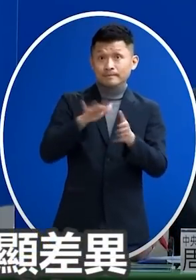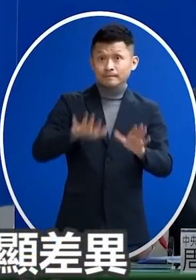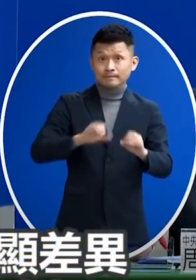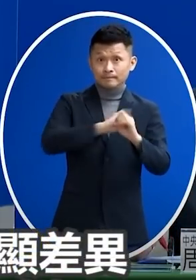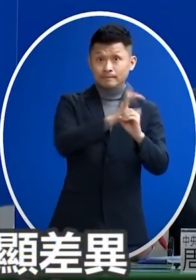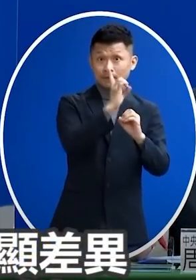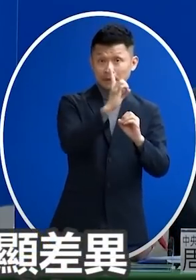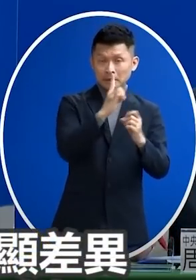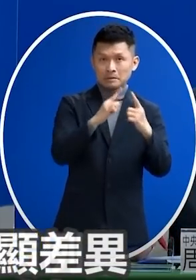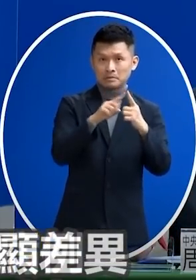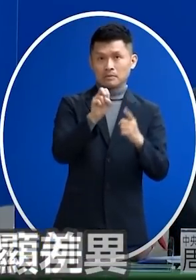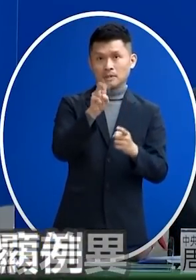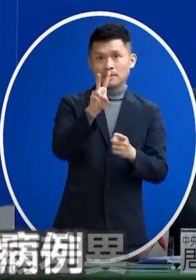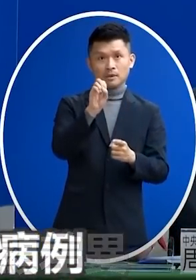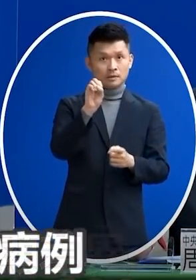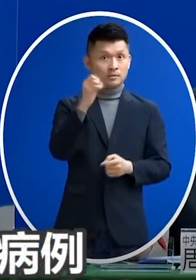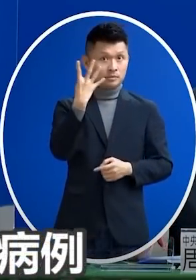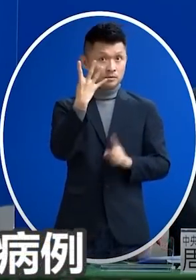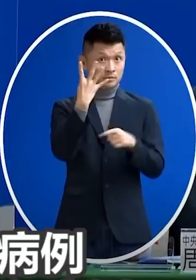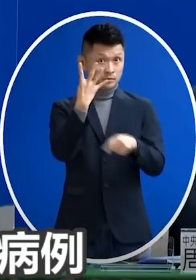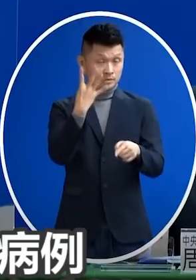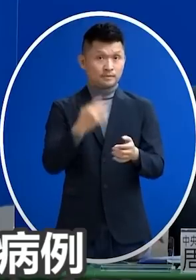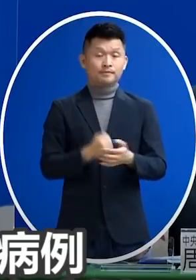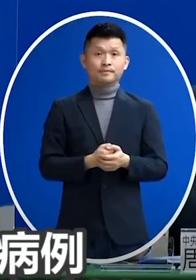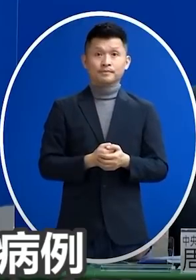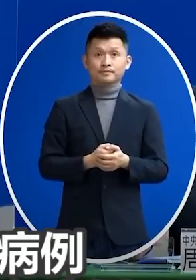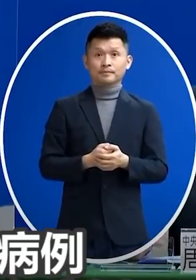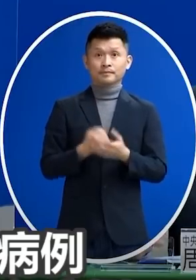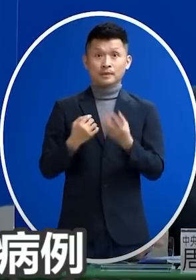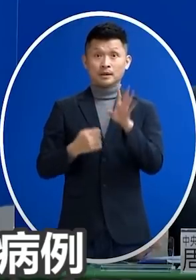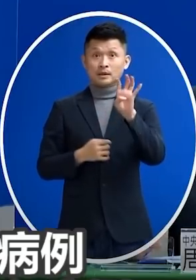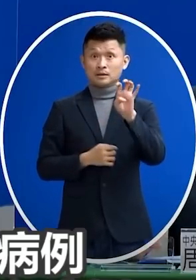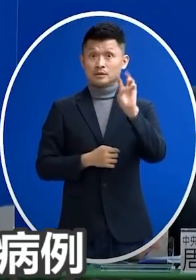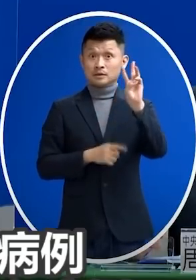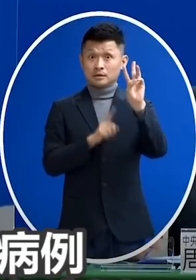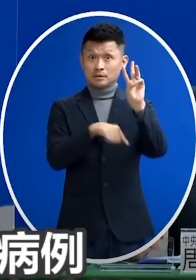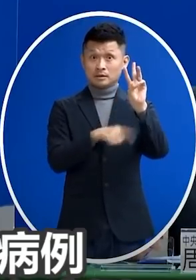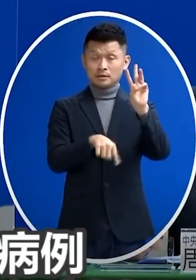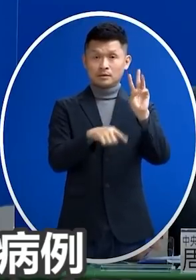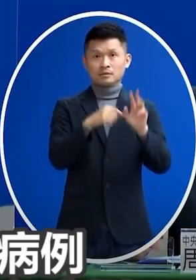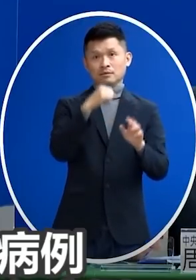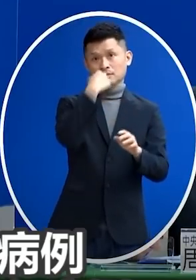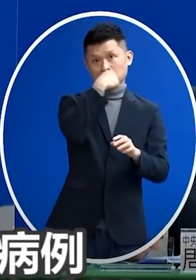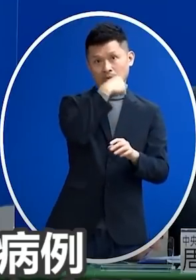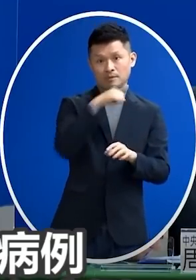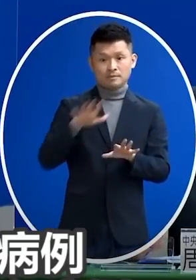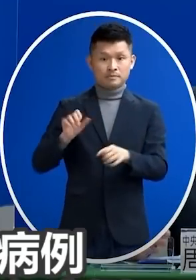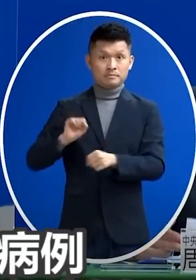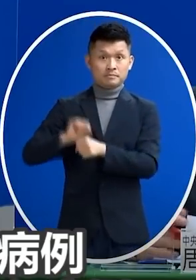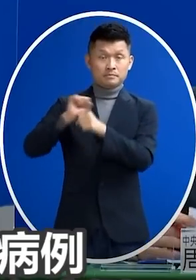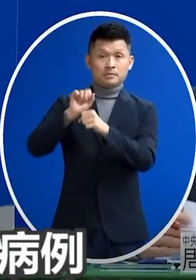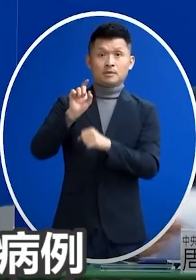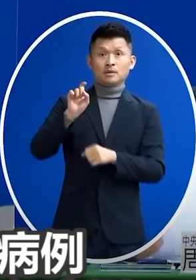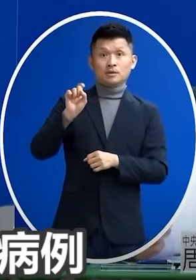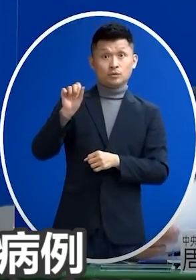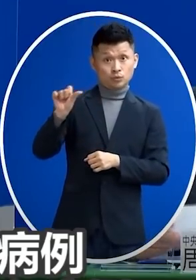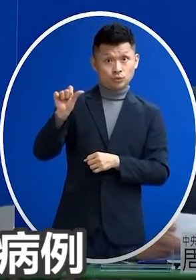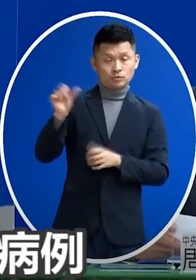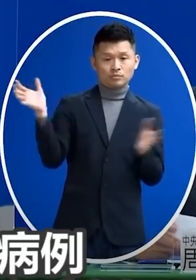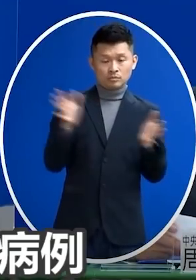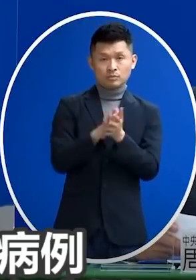经超过200例，204例，那其中有43例是本土，那这一周是新增15例，累计